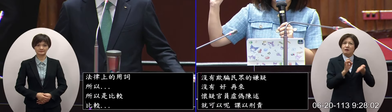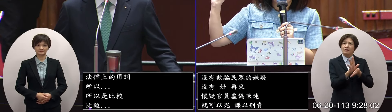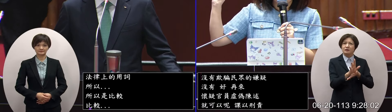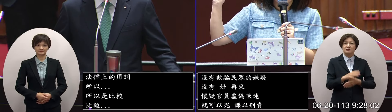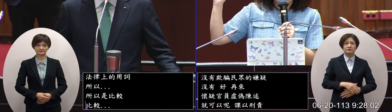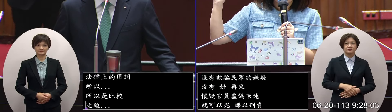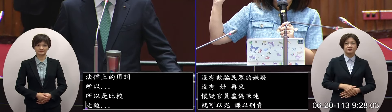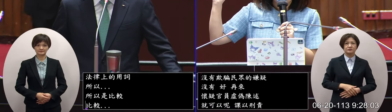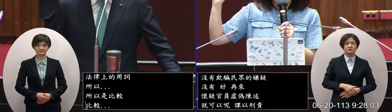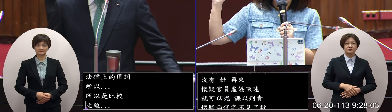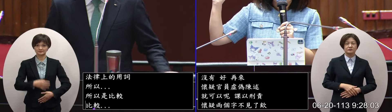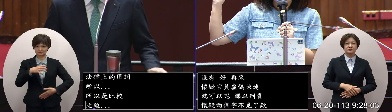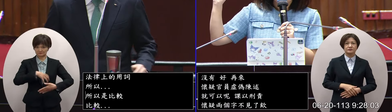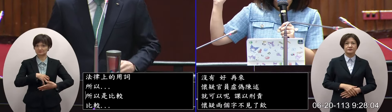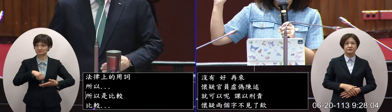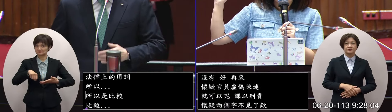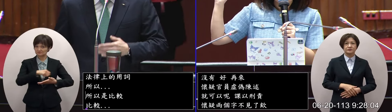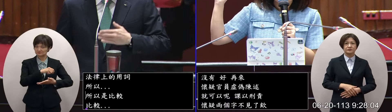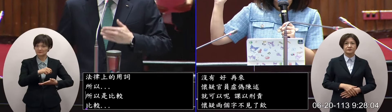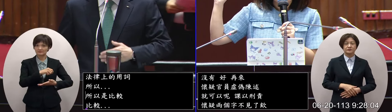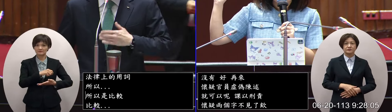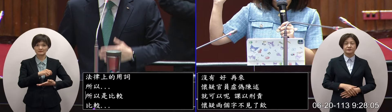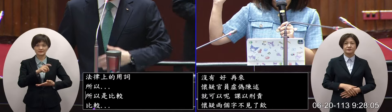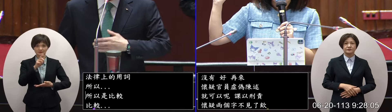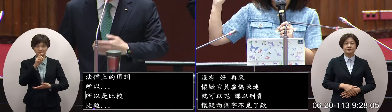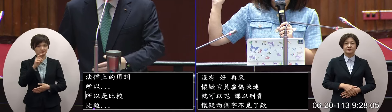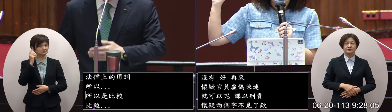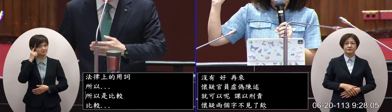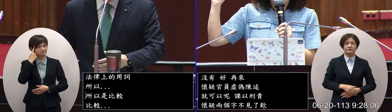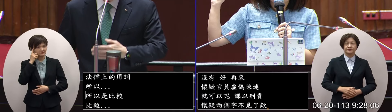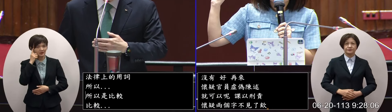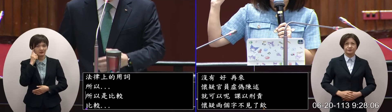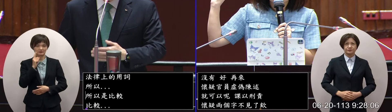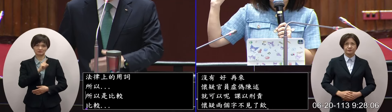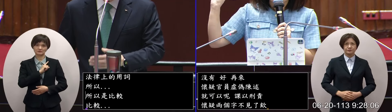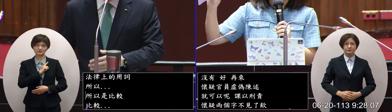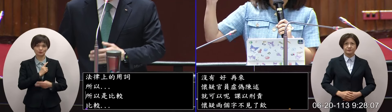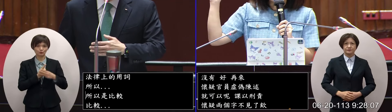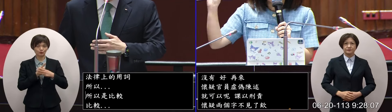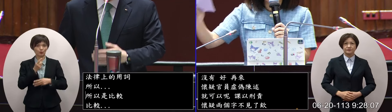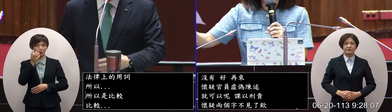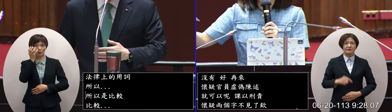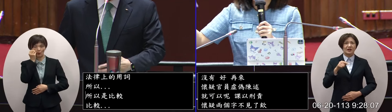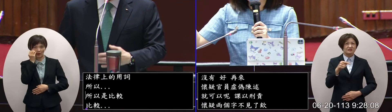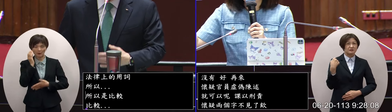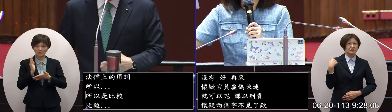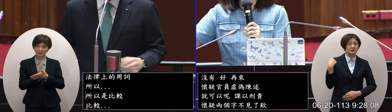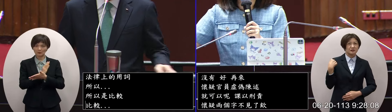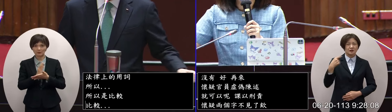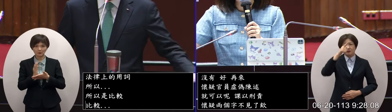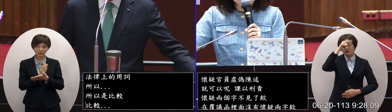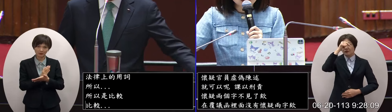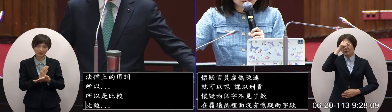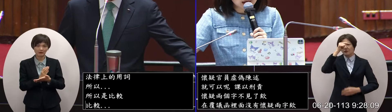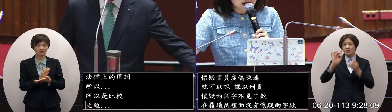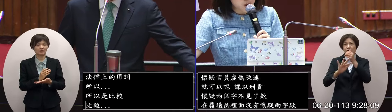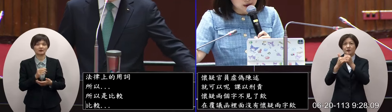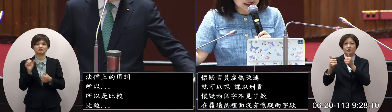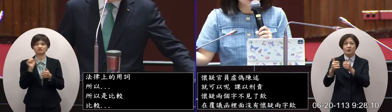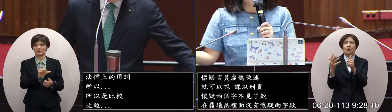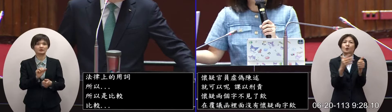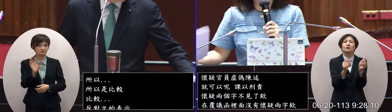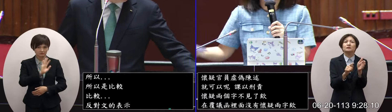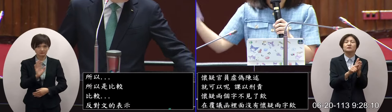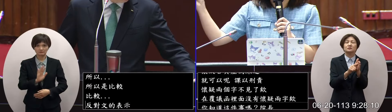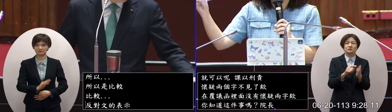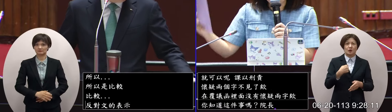院长？ 但内文的表示就是 不希望用主观的判断来认定一个行责或是行政处罚。 这个昨天黄国昌委员在质询的时候，我